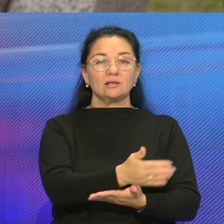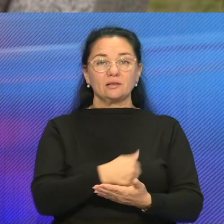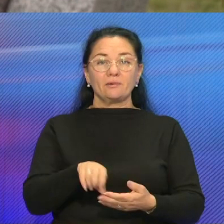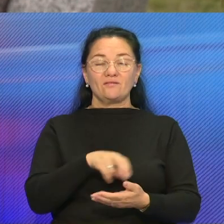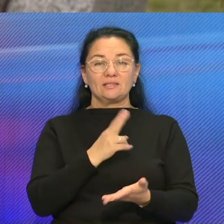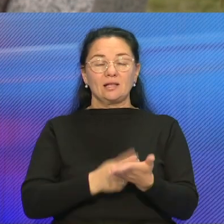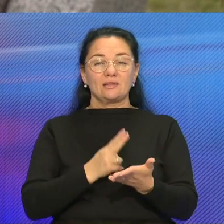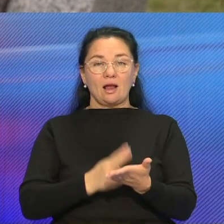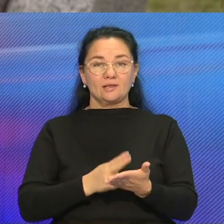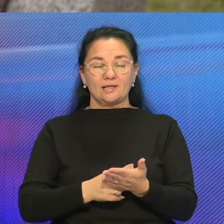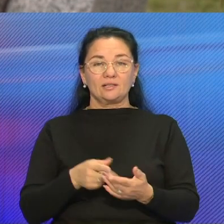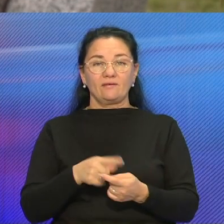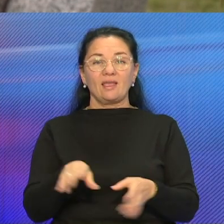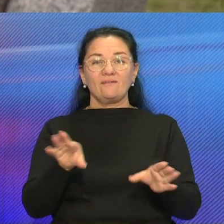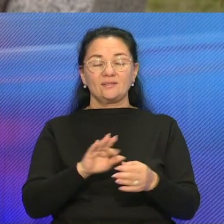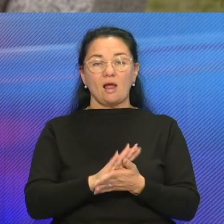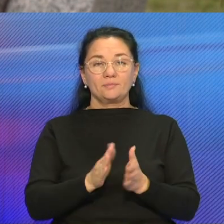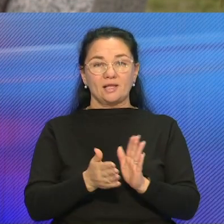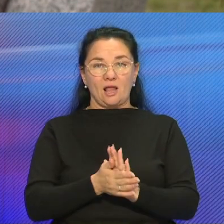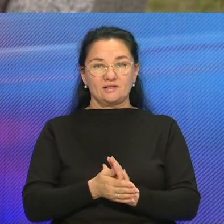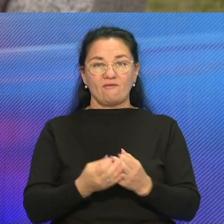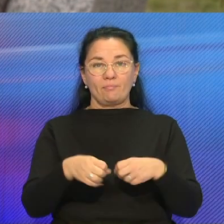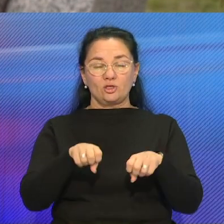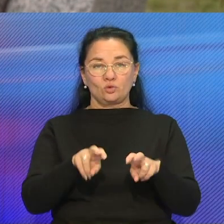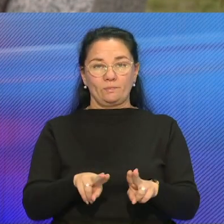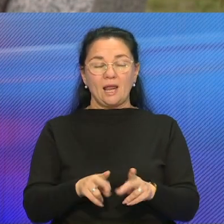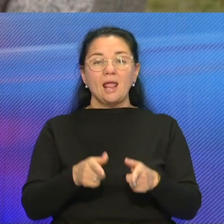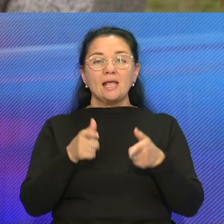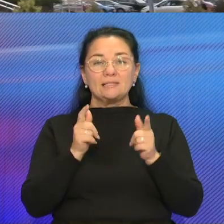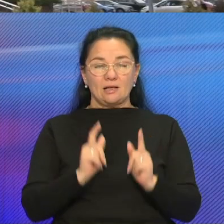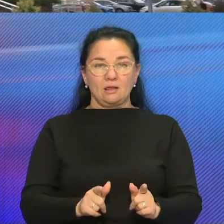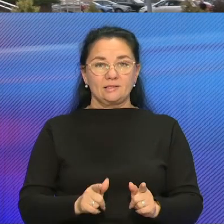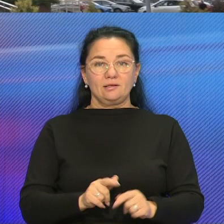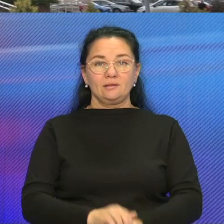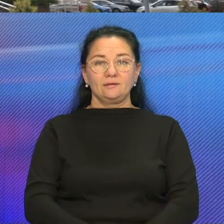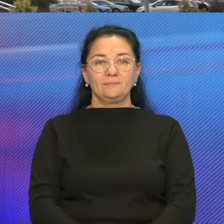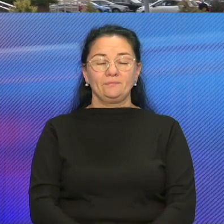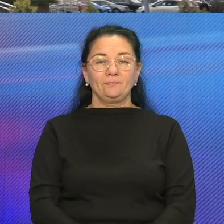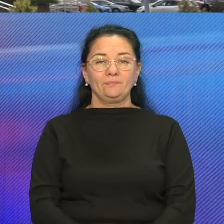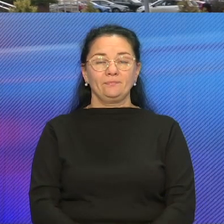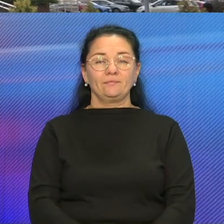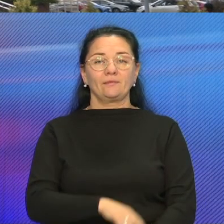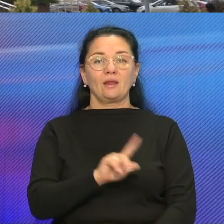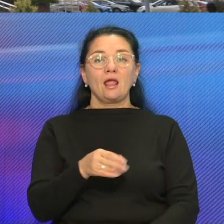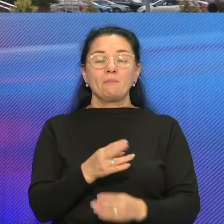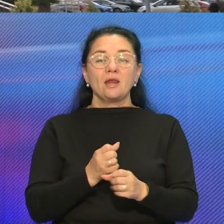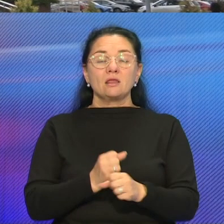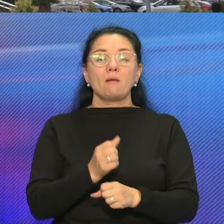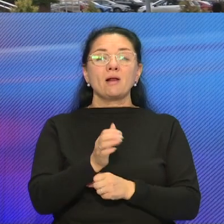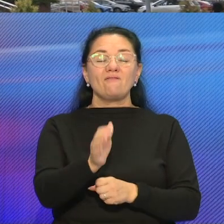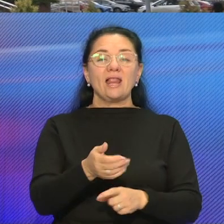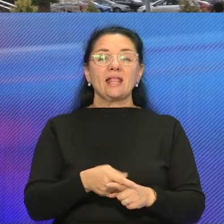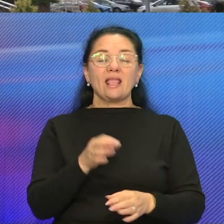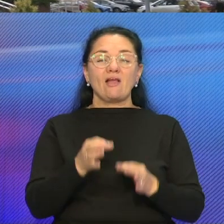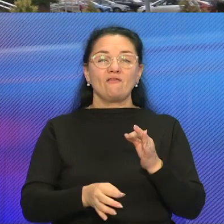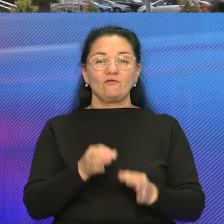всесторонним исследовании обстоятельств преступления. Согласились с квалификацией садзейного. При накировании криминальной справы в